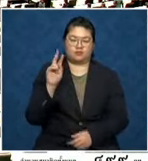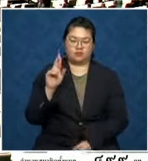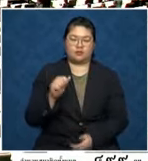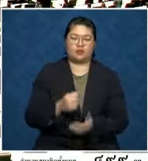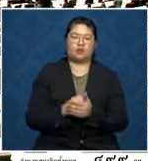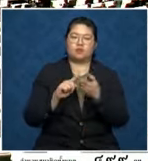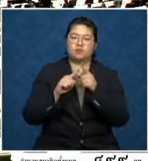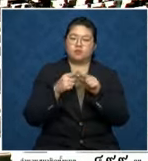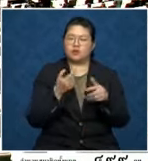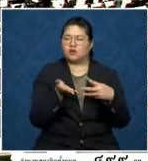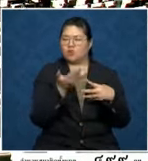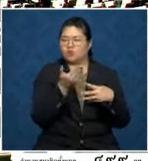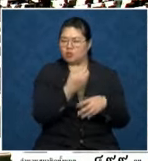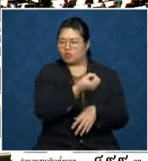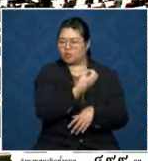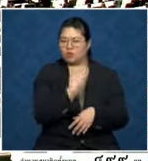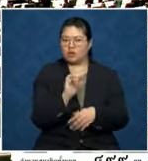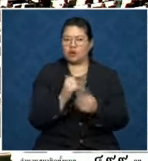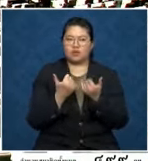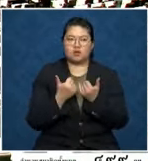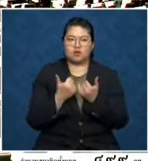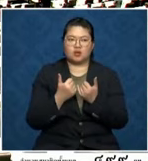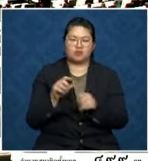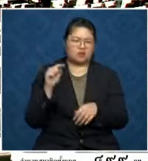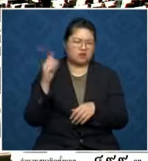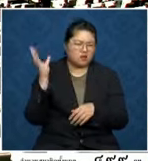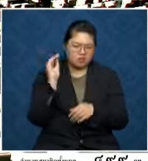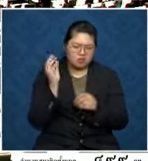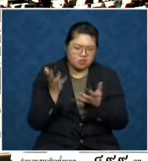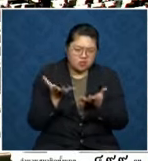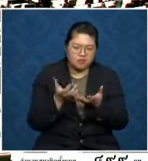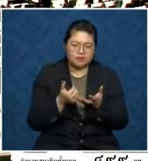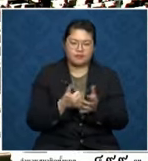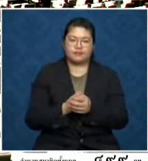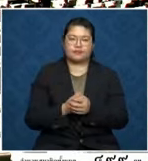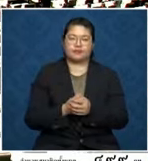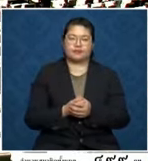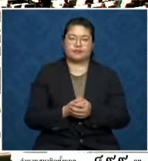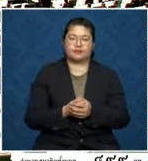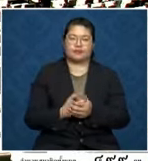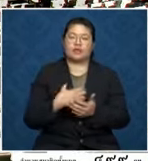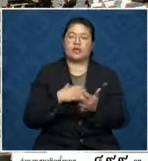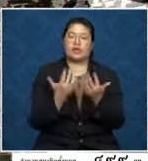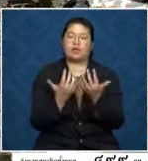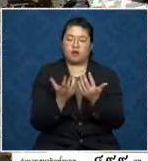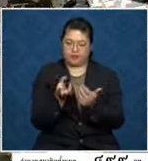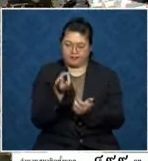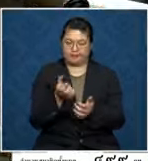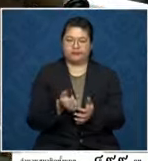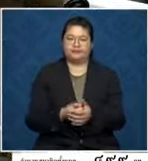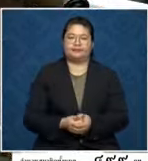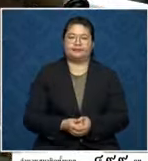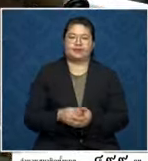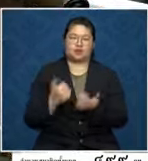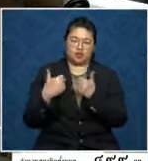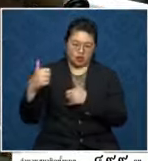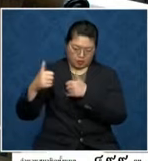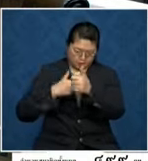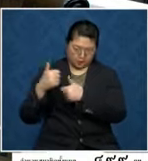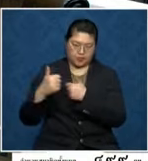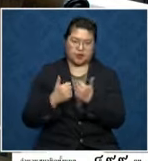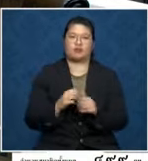ากเพื่อนที่อยู่ข้างบนบอกว่าในห้องก็ยังไม่มีสัญญาณเลยครับก็กรุณาท่านประธานกรุณารอเพื่อนสักนิดหนึ่งนะครับเขาได้ลงมาโหวตกฎหมายส